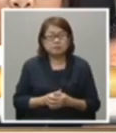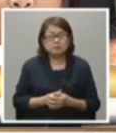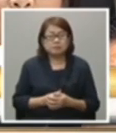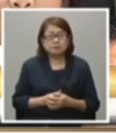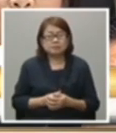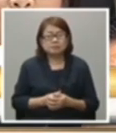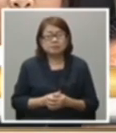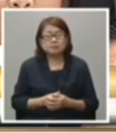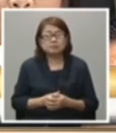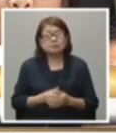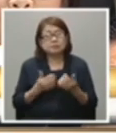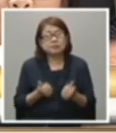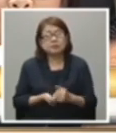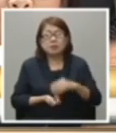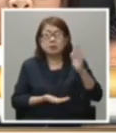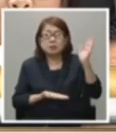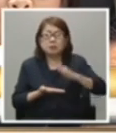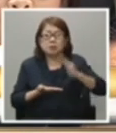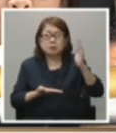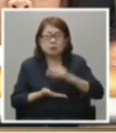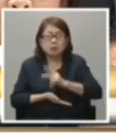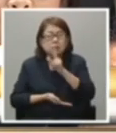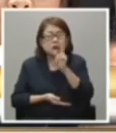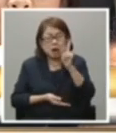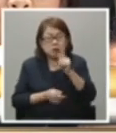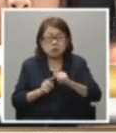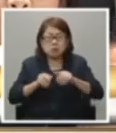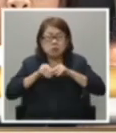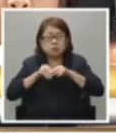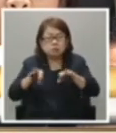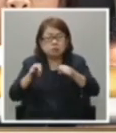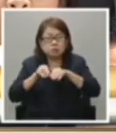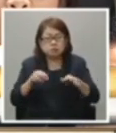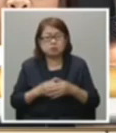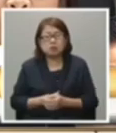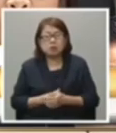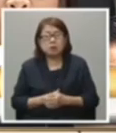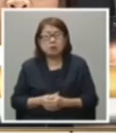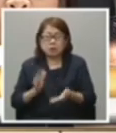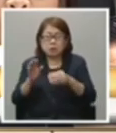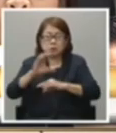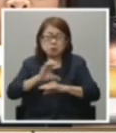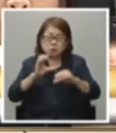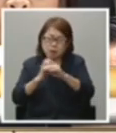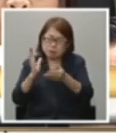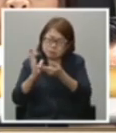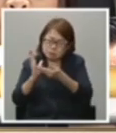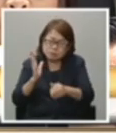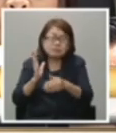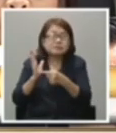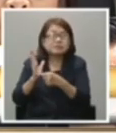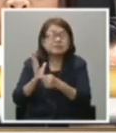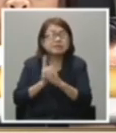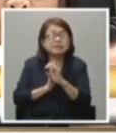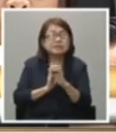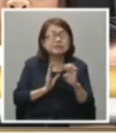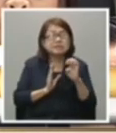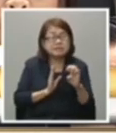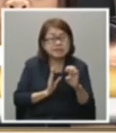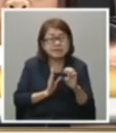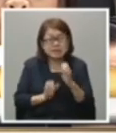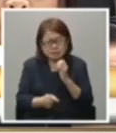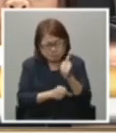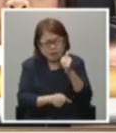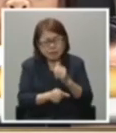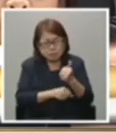ท่านตีสื่อไปเรื่อยเลยค่ะว่าEEC ของท่านรอดแน่ไปได้ดีแน่เพราะว่าทุนใหญ่มาแต่ท่านทราบไหมคะว่